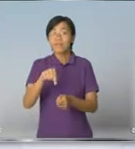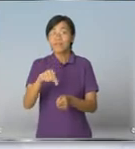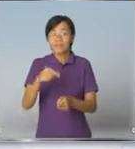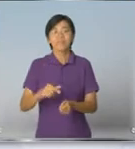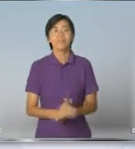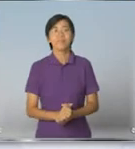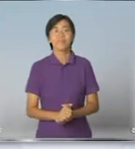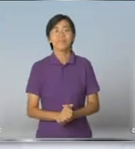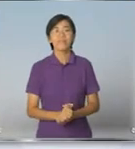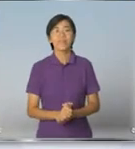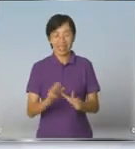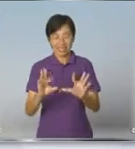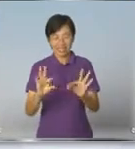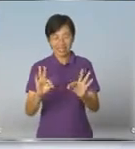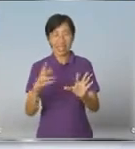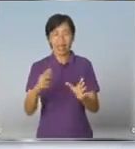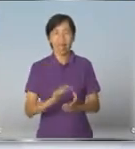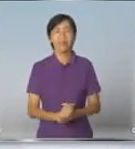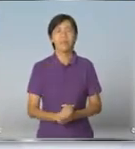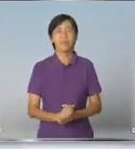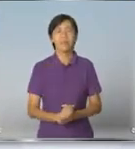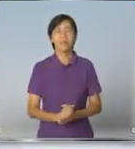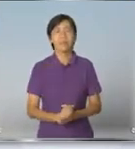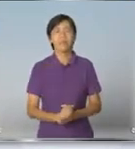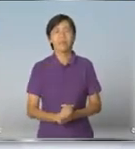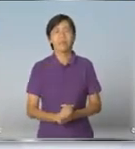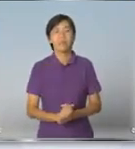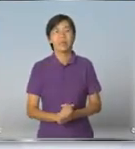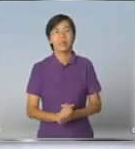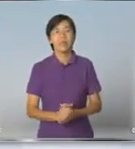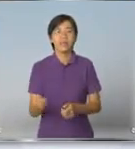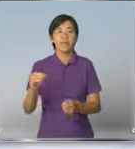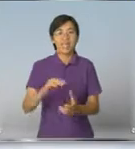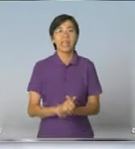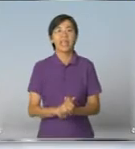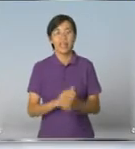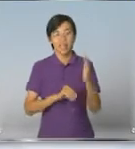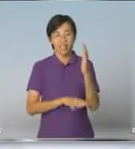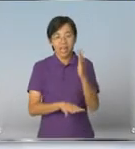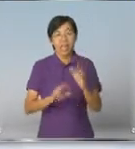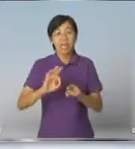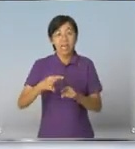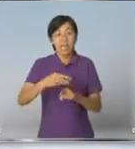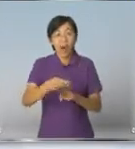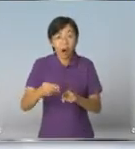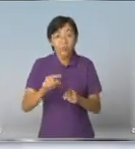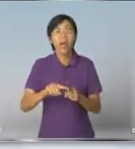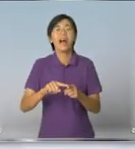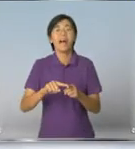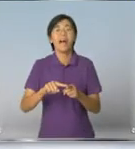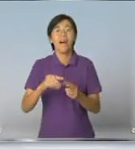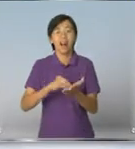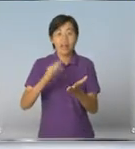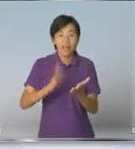ลังจากนั้นแล้วเริ่มข้นแล้วเริ่มหนืดขนาดนี้จะใส่ในเรื่องของรากผักชีกระเทียมพริกไทยต่อลงไปเลยพี่โก้ผัดเลยนะคะ นี่ฮะกลิ่นจะหอม